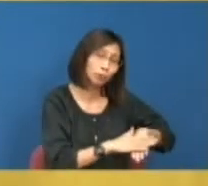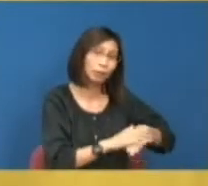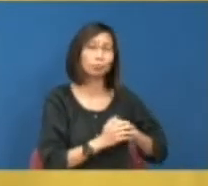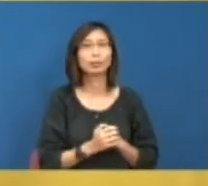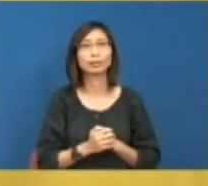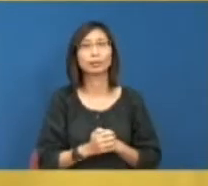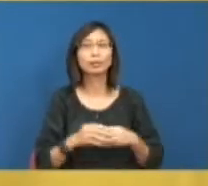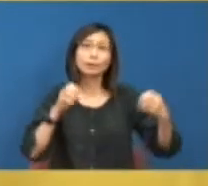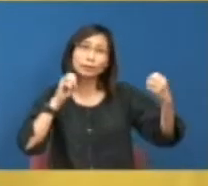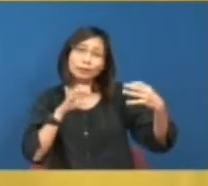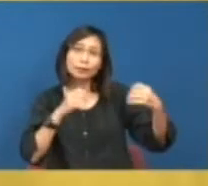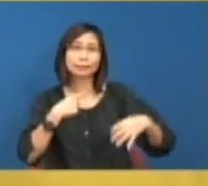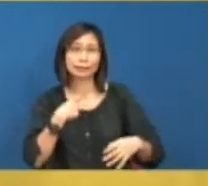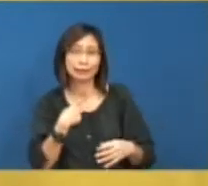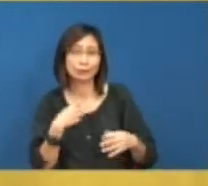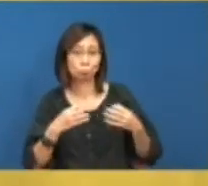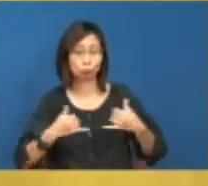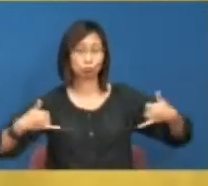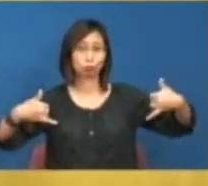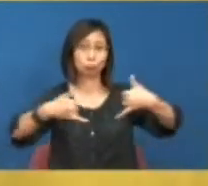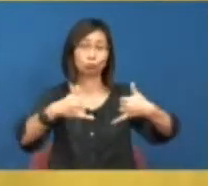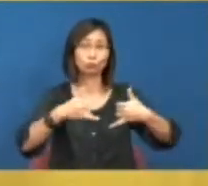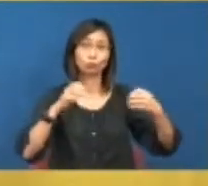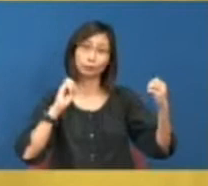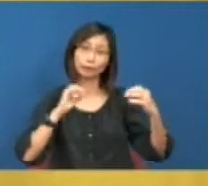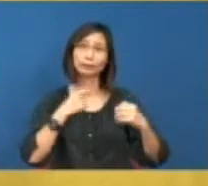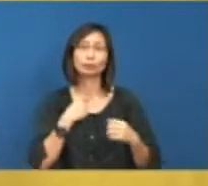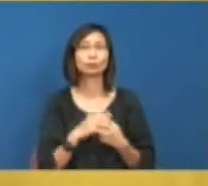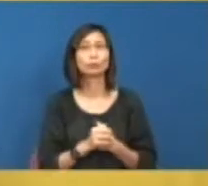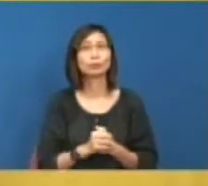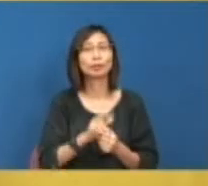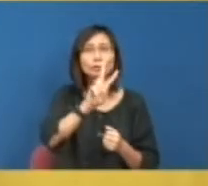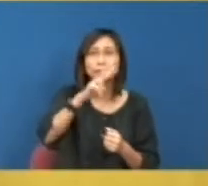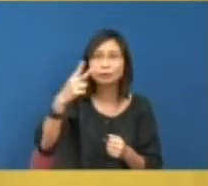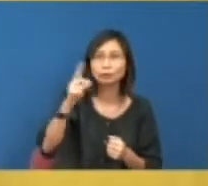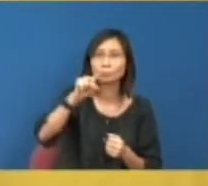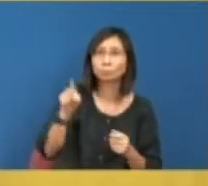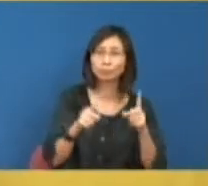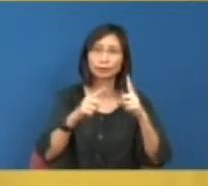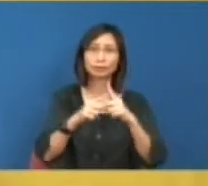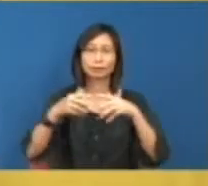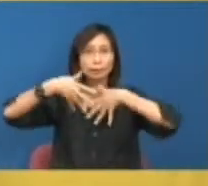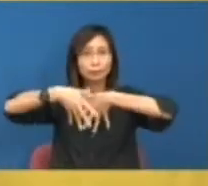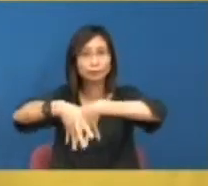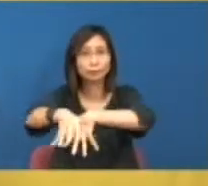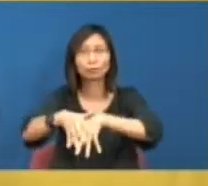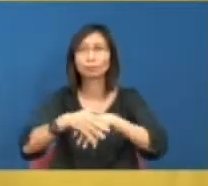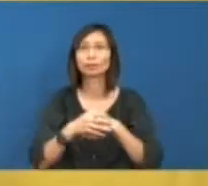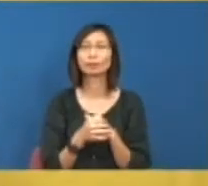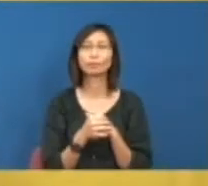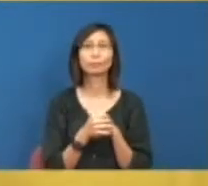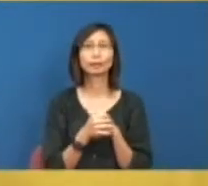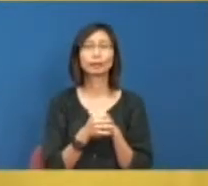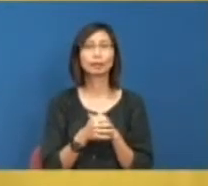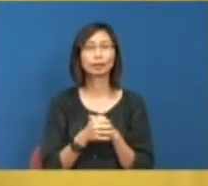立法會就係一樣啦，因為嗰個階段已經過咗，22萬人嘅大遊行已經顯示咗